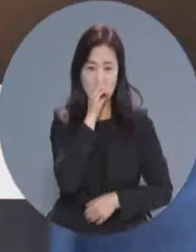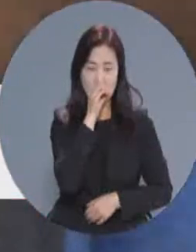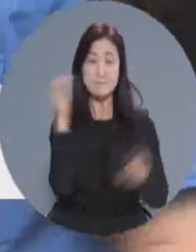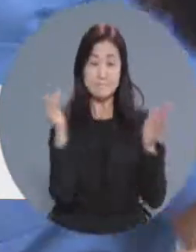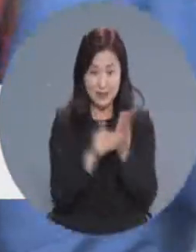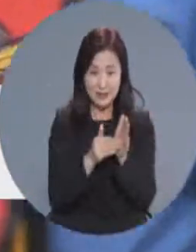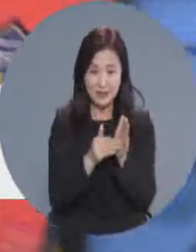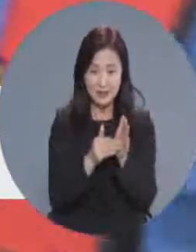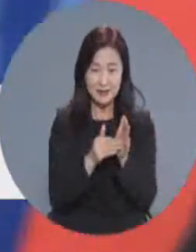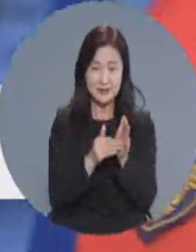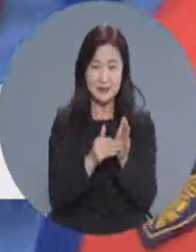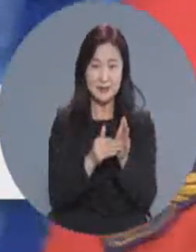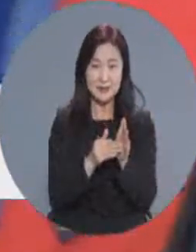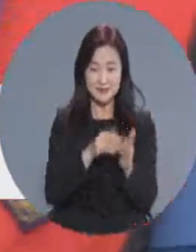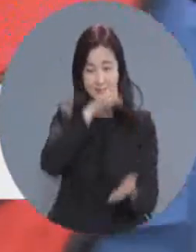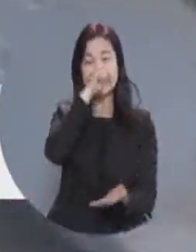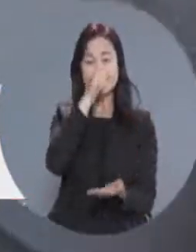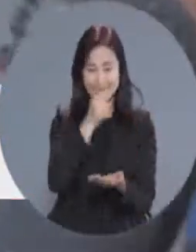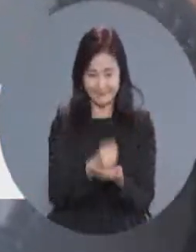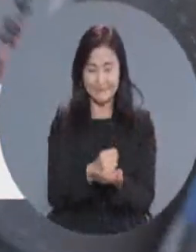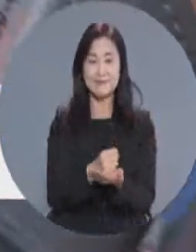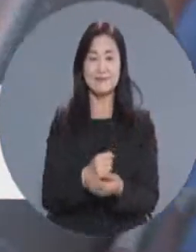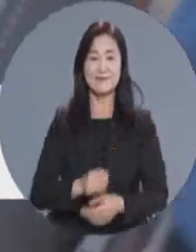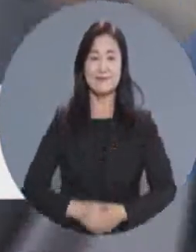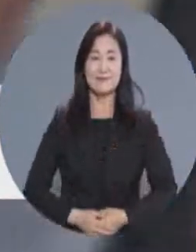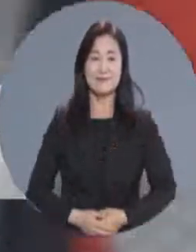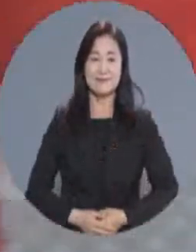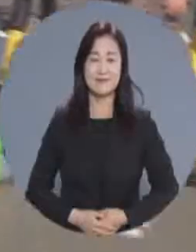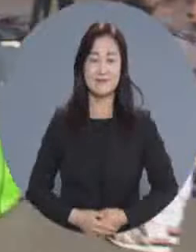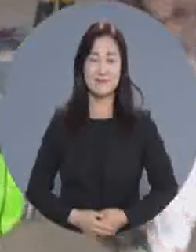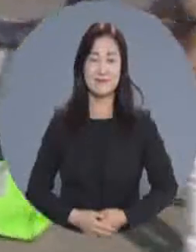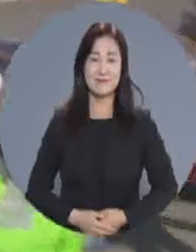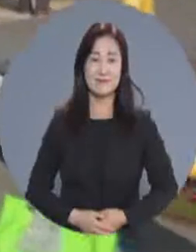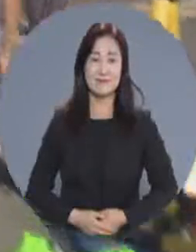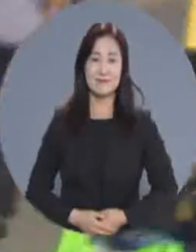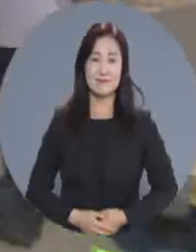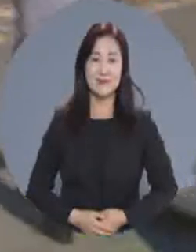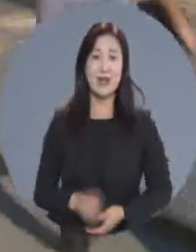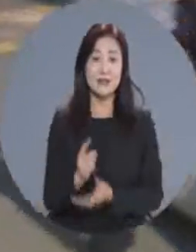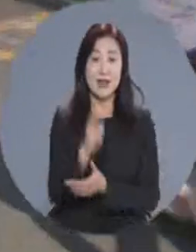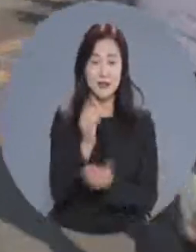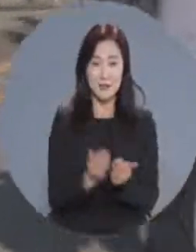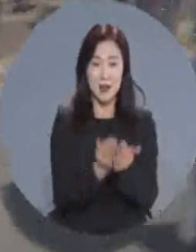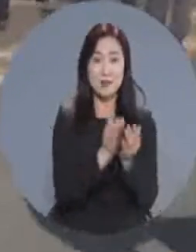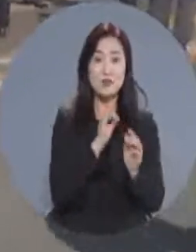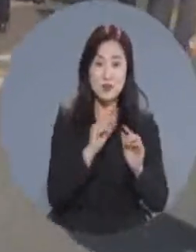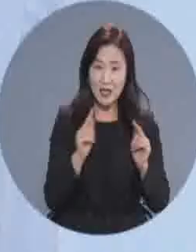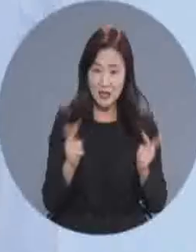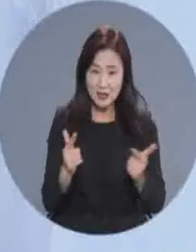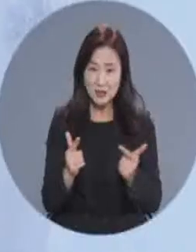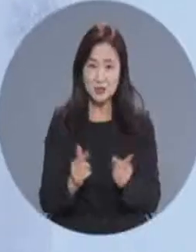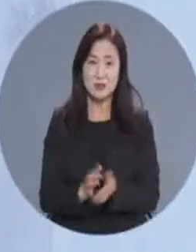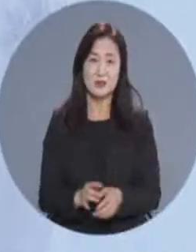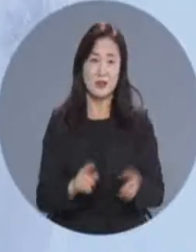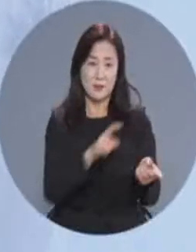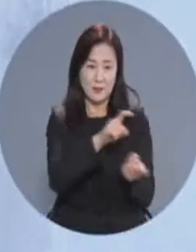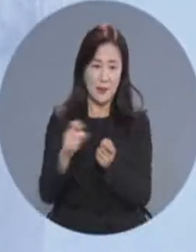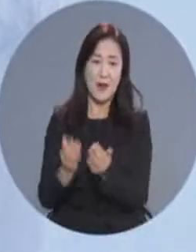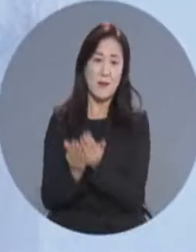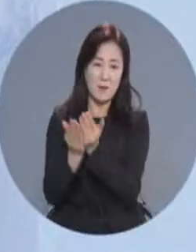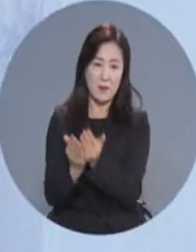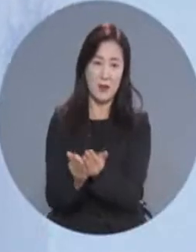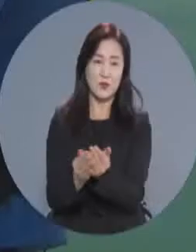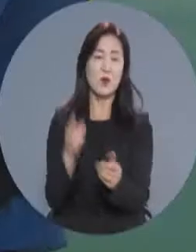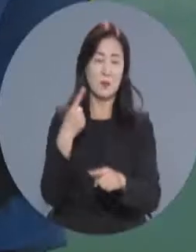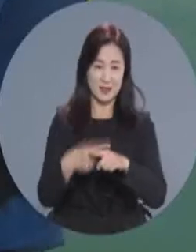도도도도도도도도도도도도도도도도. 예, 패스 나왔습니다. 이상 없습니다. 낚시 어선뿐만 아니라 차도선도 음주 운항 단속